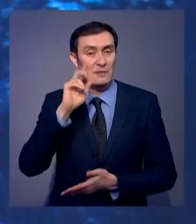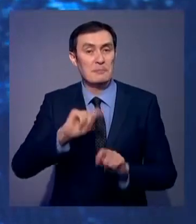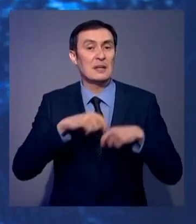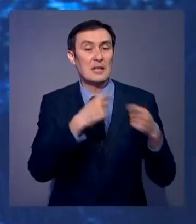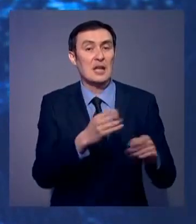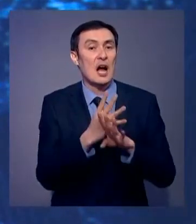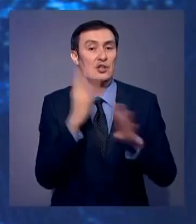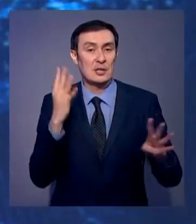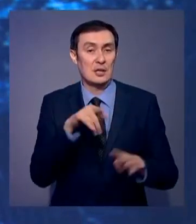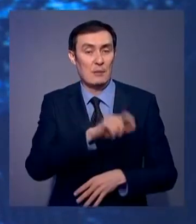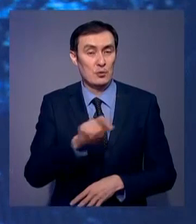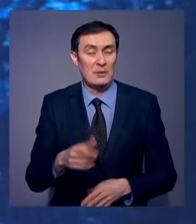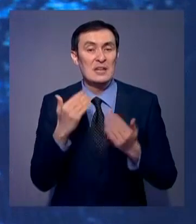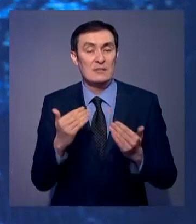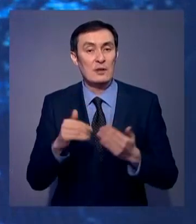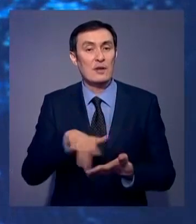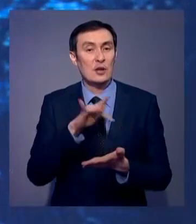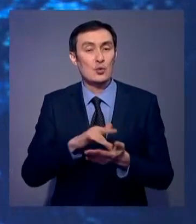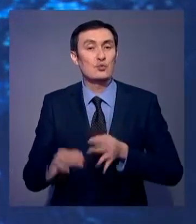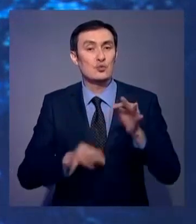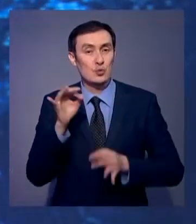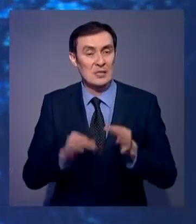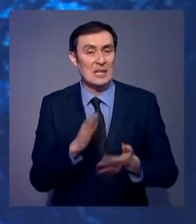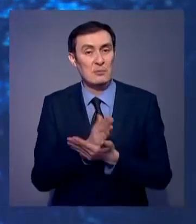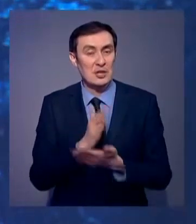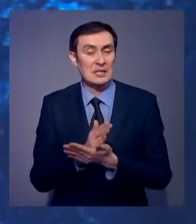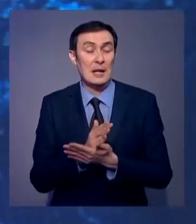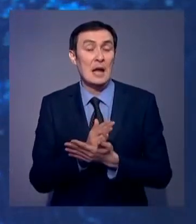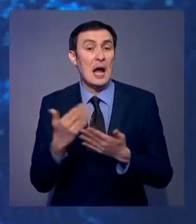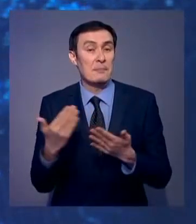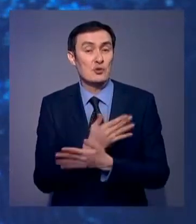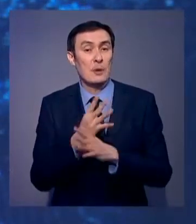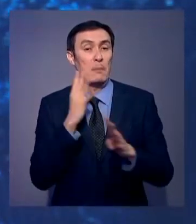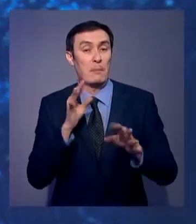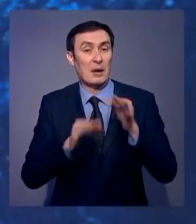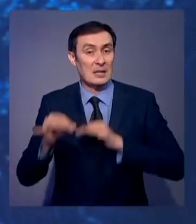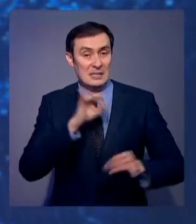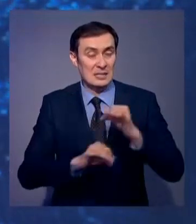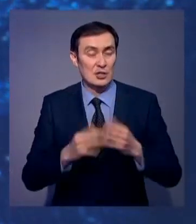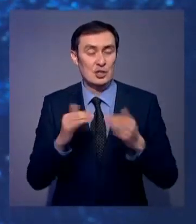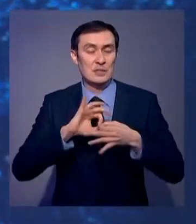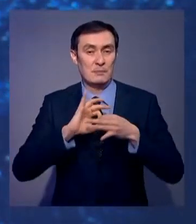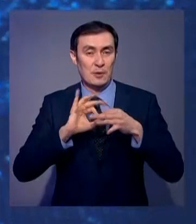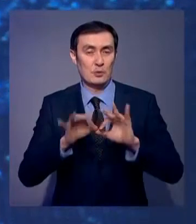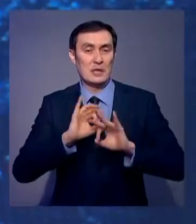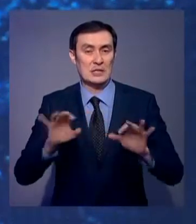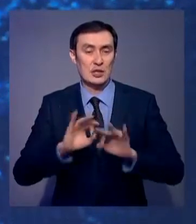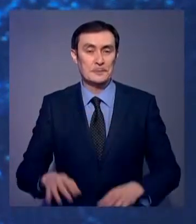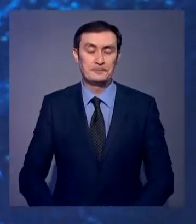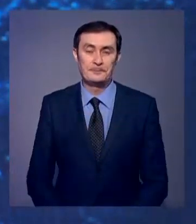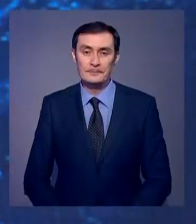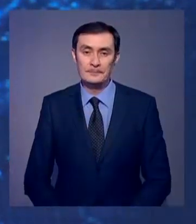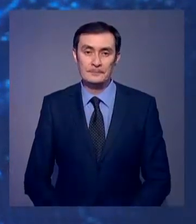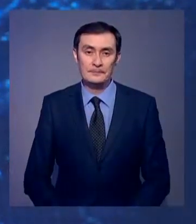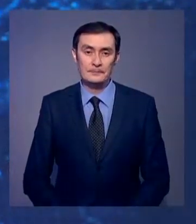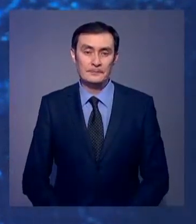передать очередникам. Сегодня в городском суде намечался очередной процесс. Все подробности у нашего корреспондента Салуата